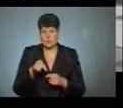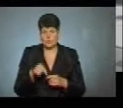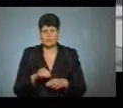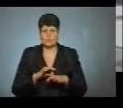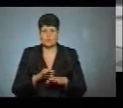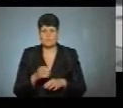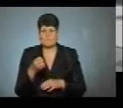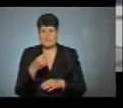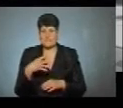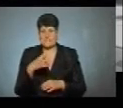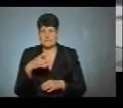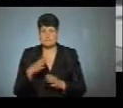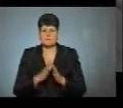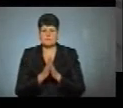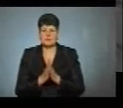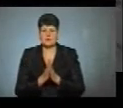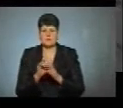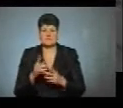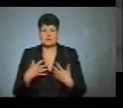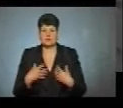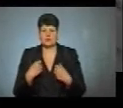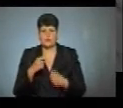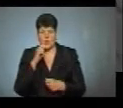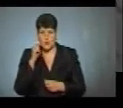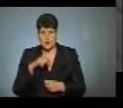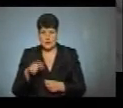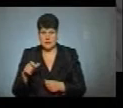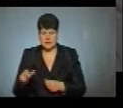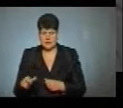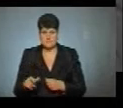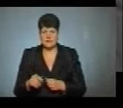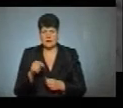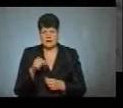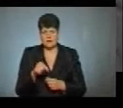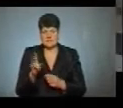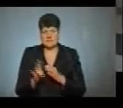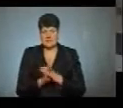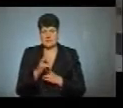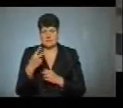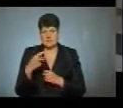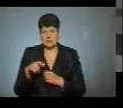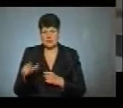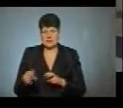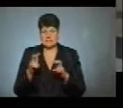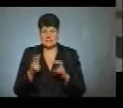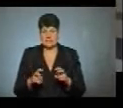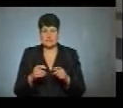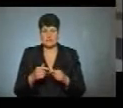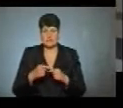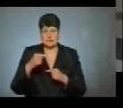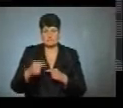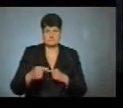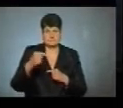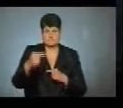проходить 15-хвилинний молебень за здоров'я українців. У храмі 20 людей. Сидять вони на дистанції один від